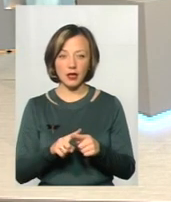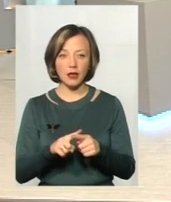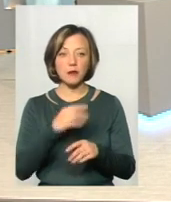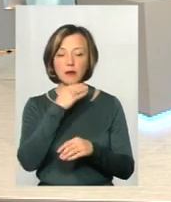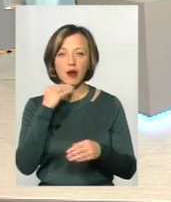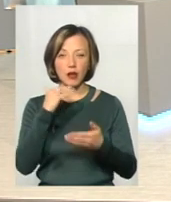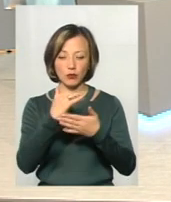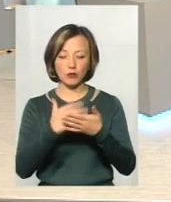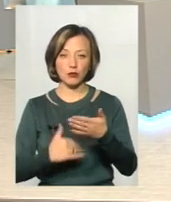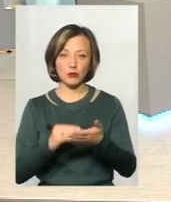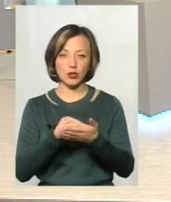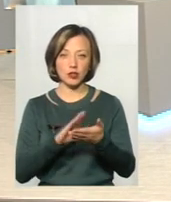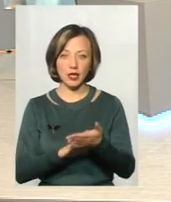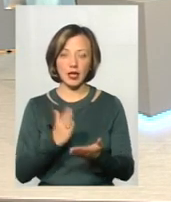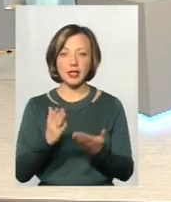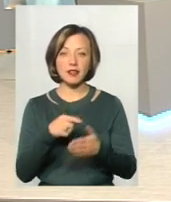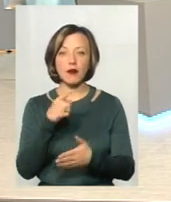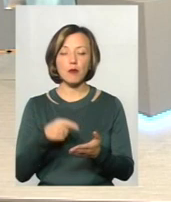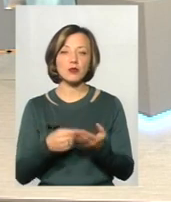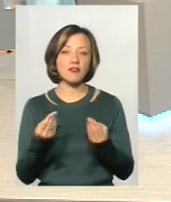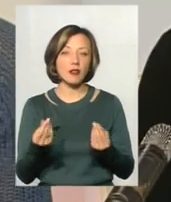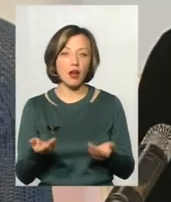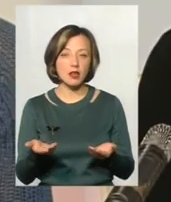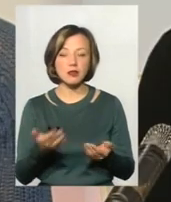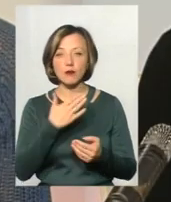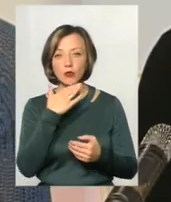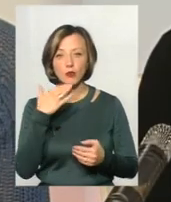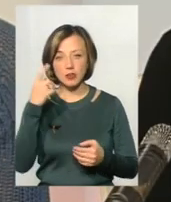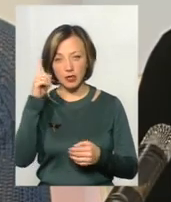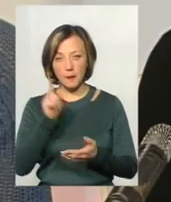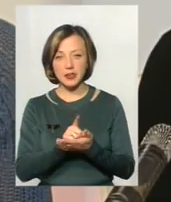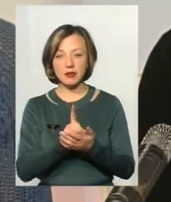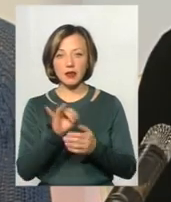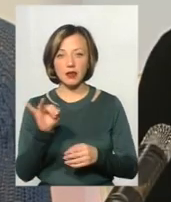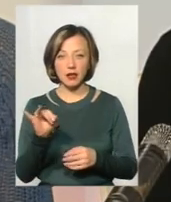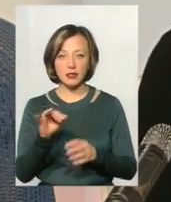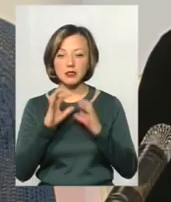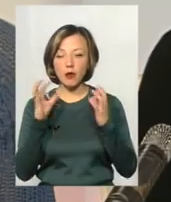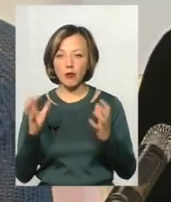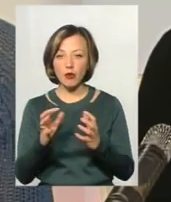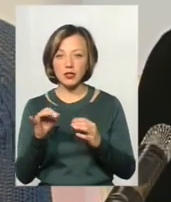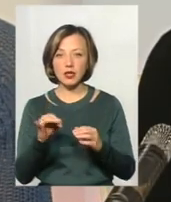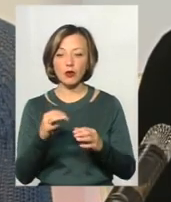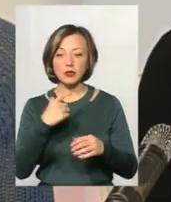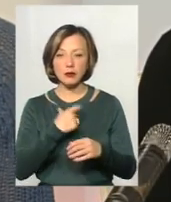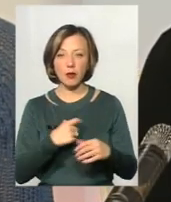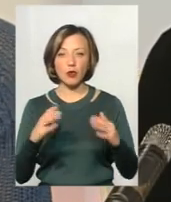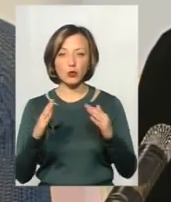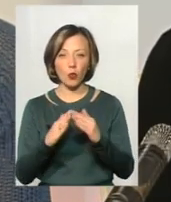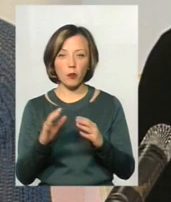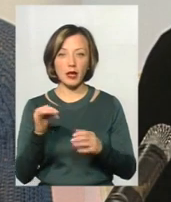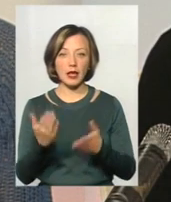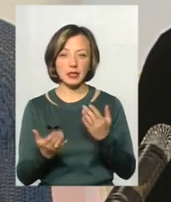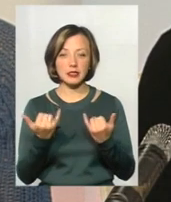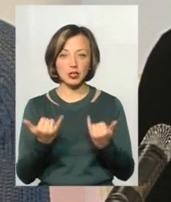там даже много пунктов, насправді. Если вопрос финансов, ну, очень много я знаю, что пенсионеров, они заботятся и держат у себя дома. И